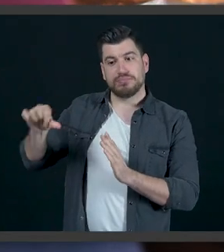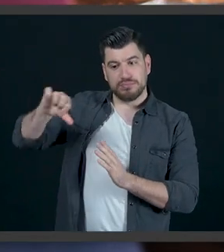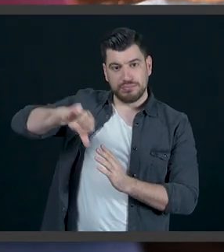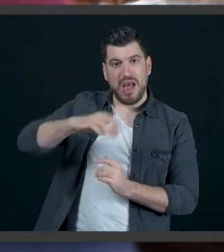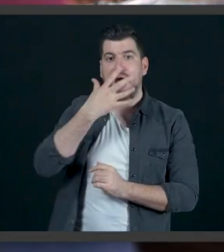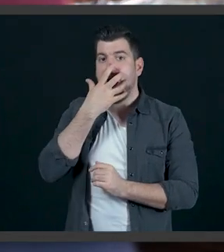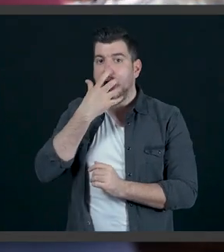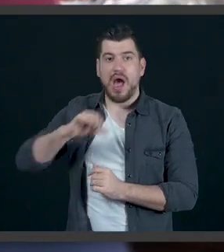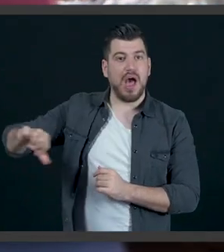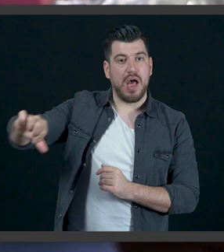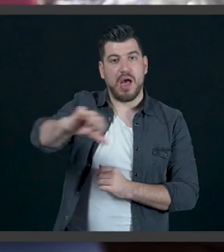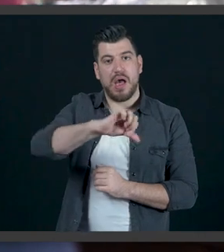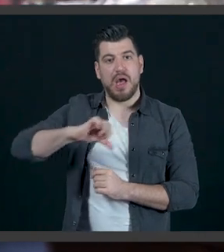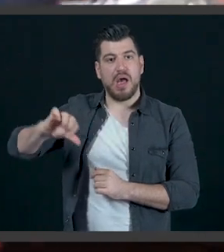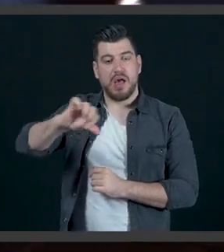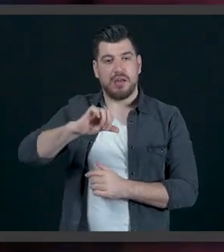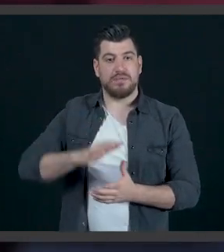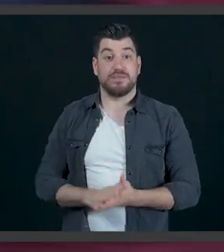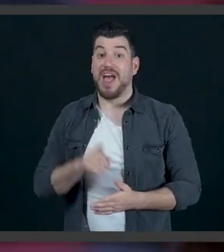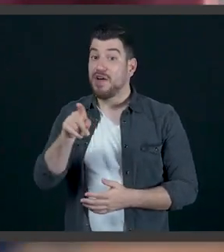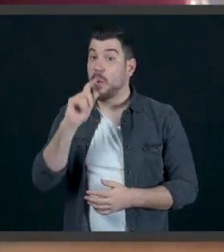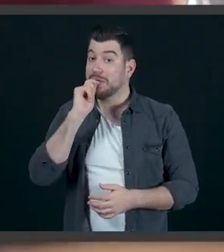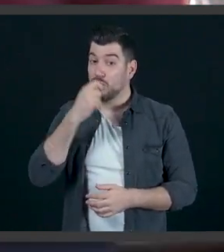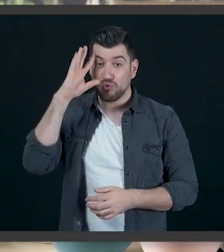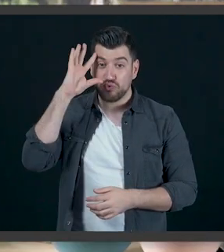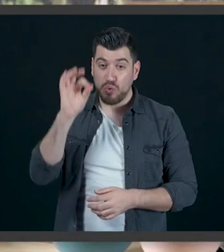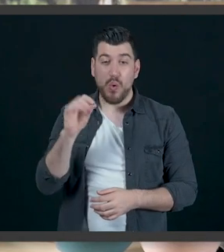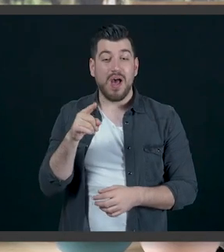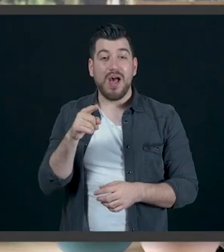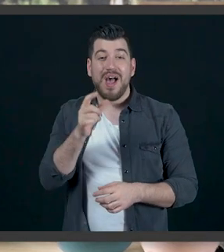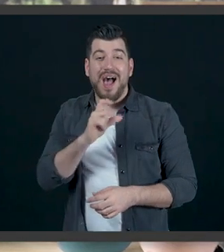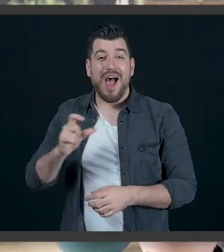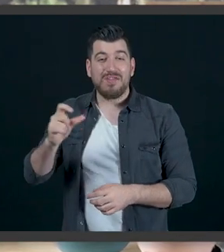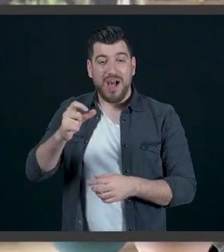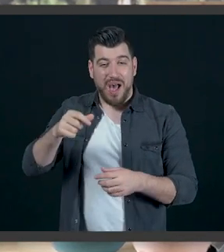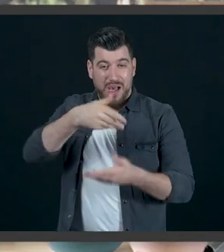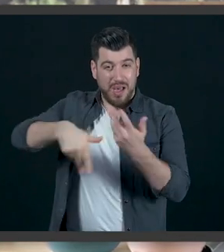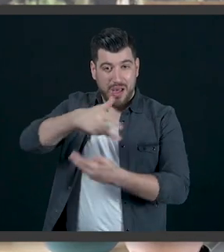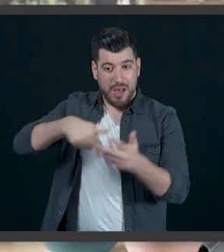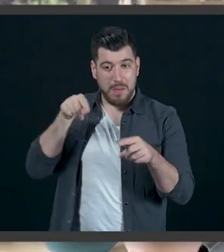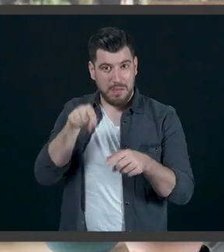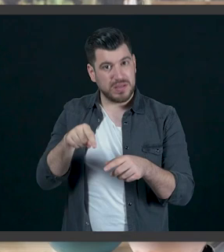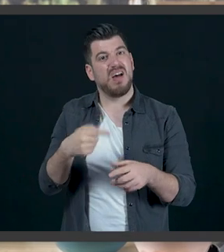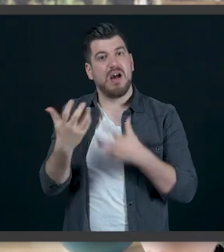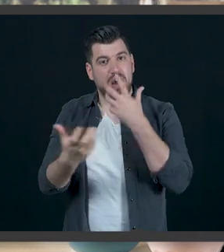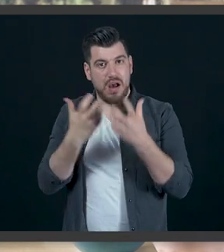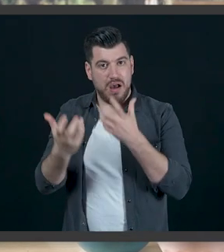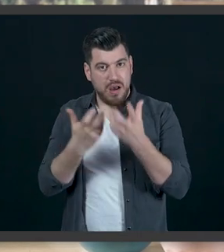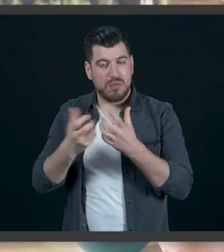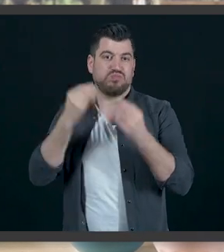για να λιώσουμε πριν τη σοκολάτα με το βούτυρο. Γιατί αυτό είναι το μυστικό για να ψηθούν σωστά τα αυγά μέσα. Και κλείνουμε.